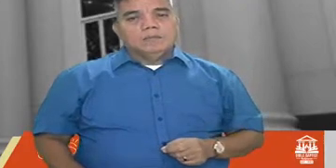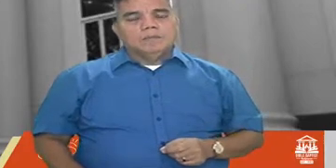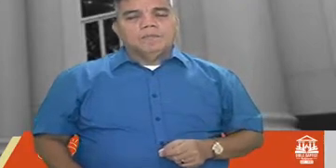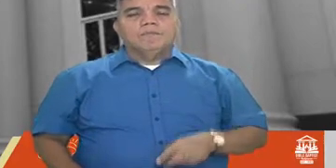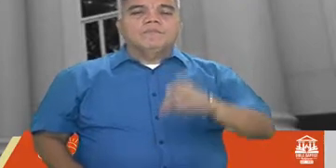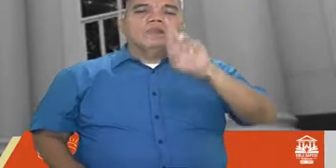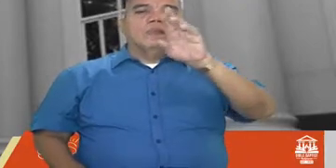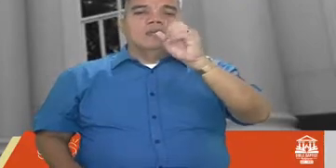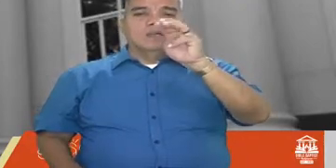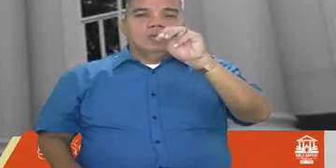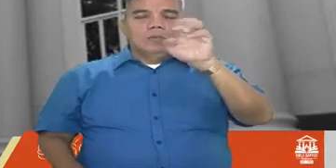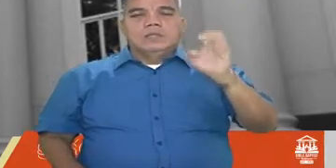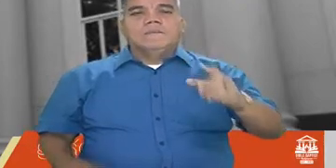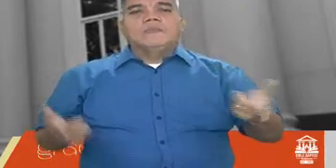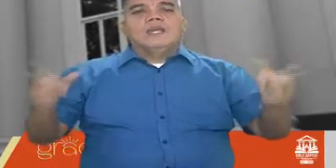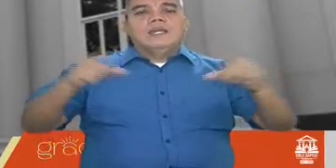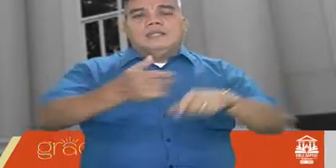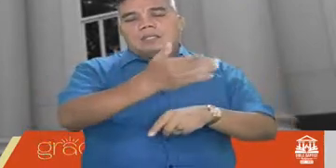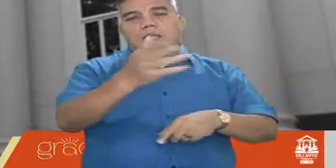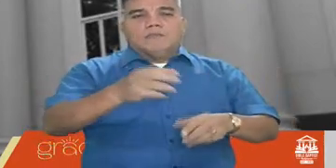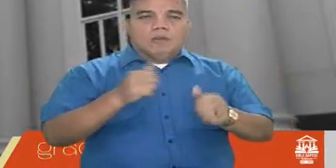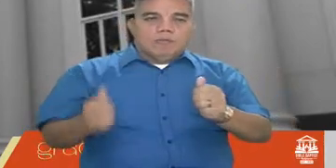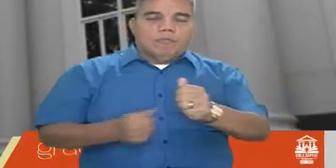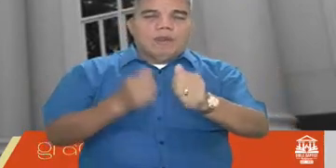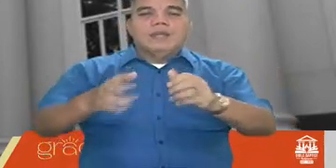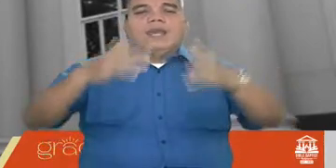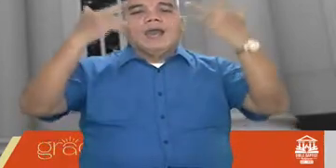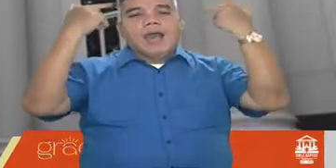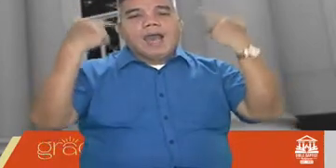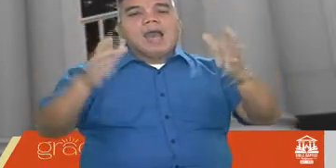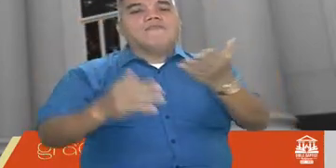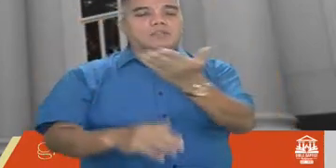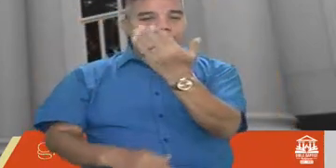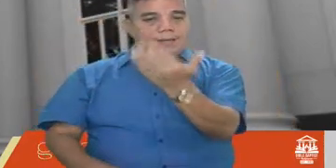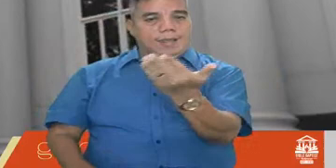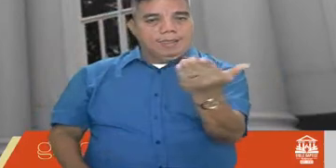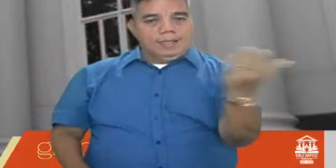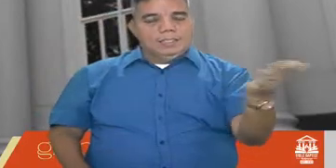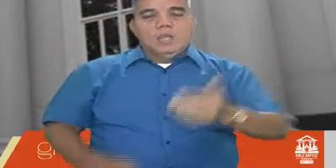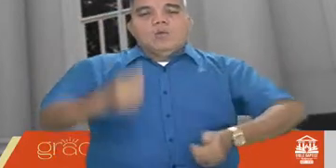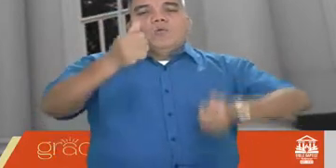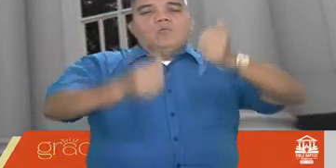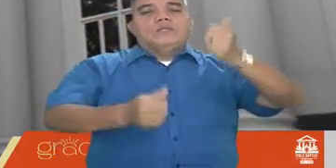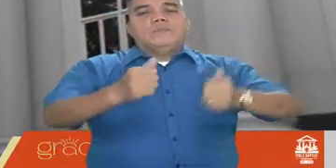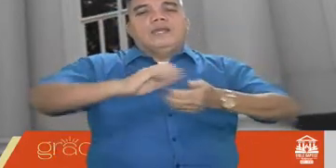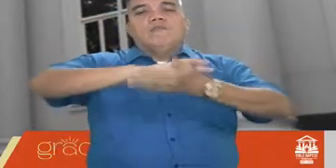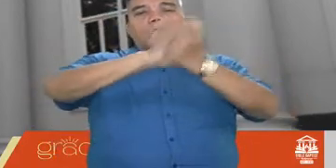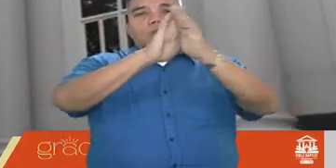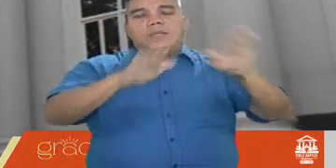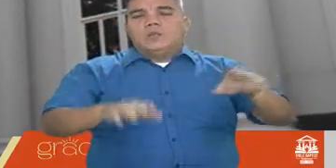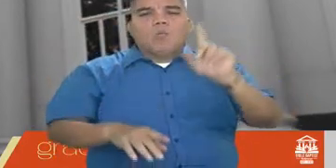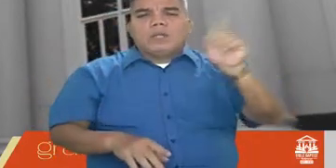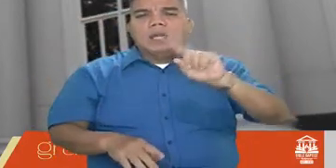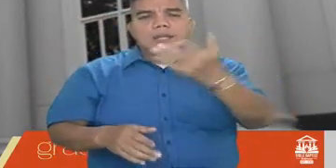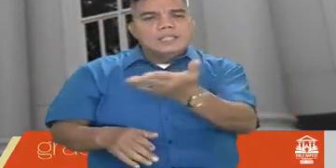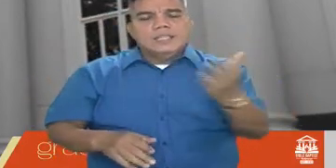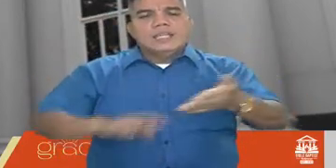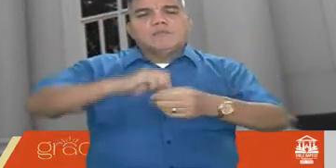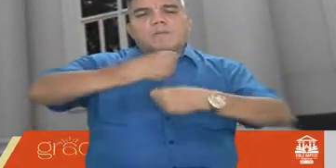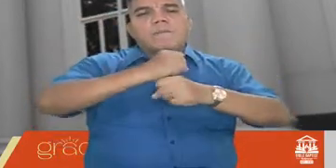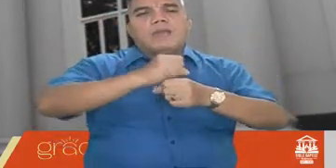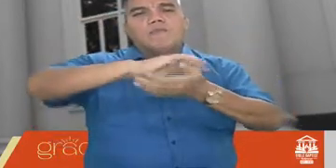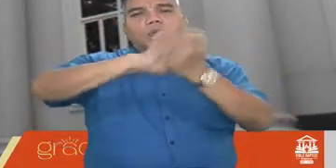So, Romans 4:19, let us therefore follow after the things which make for peace. What are these